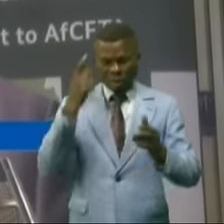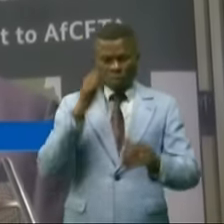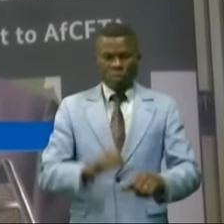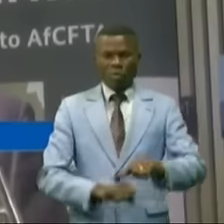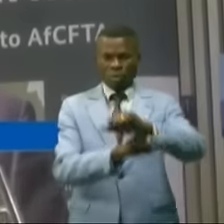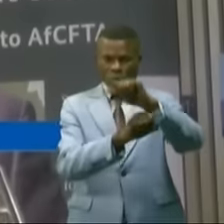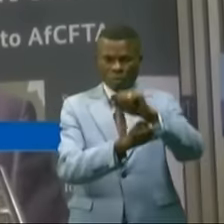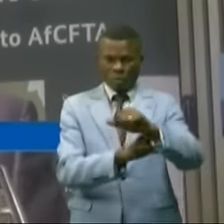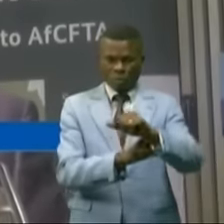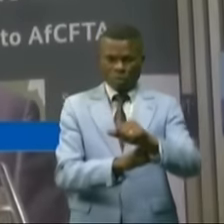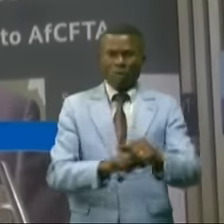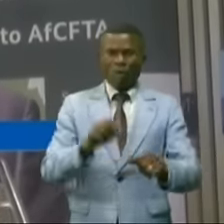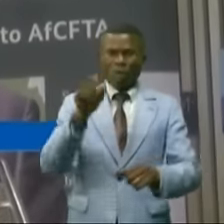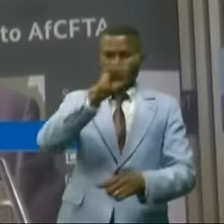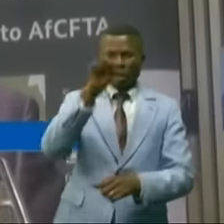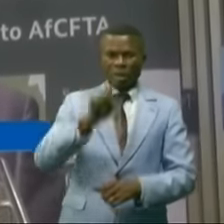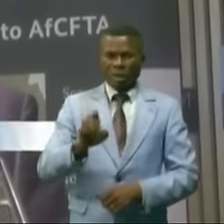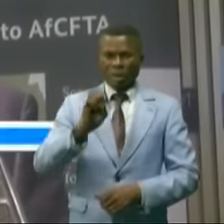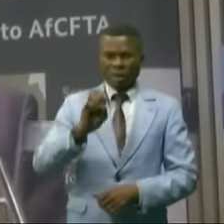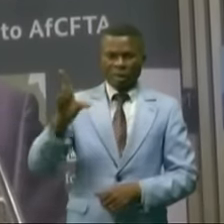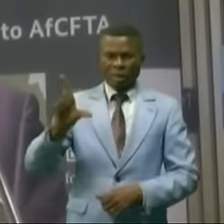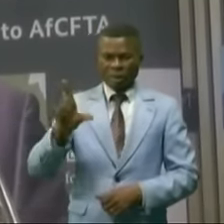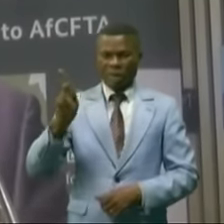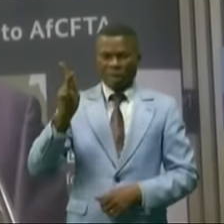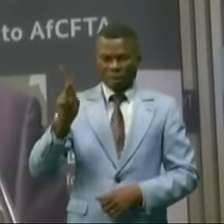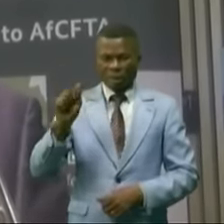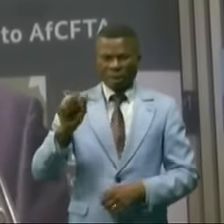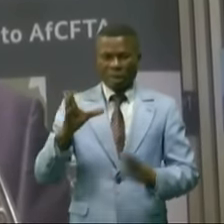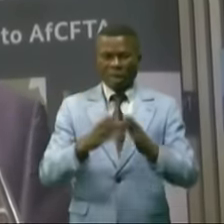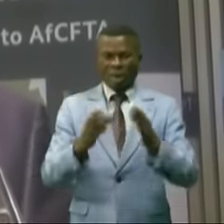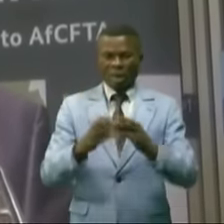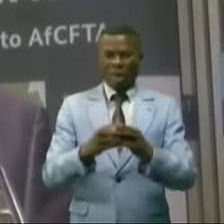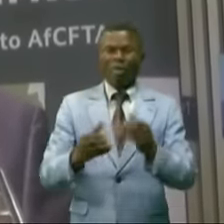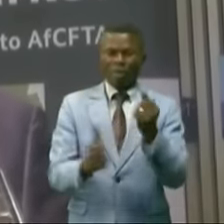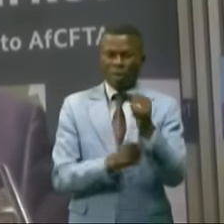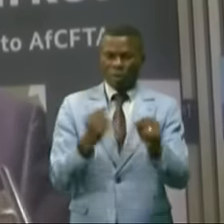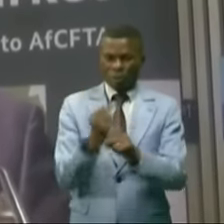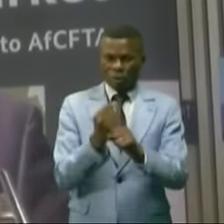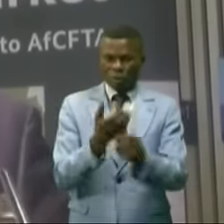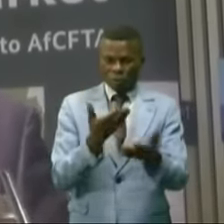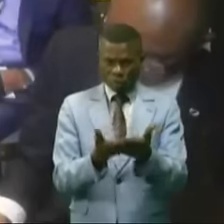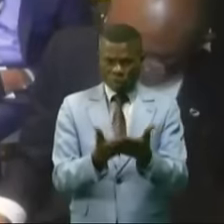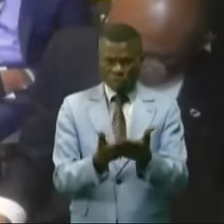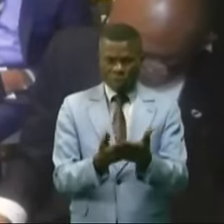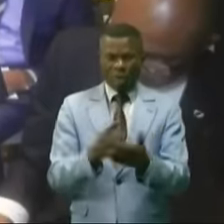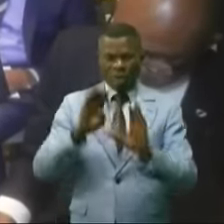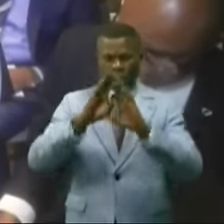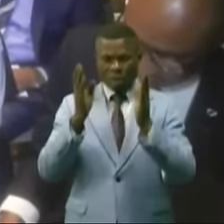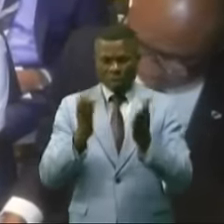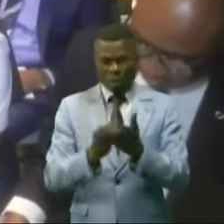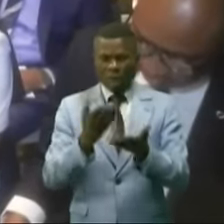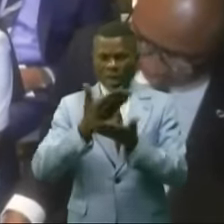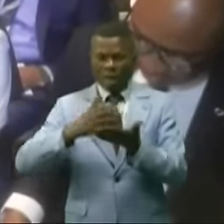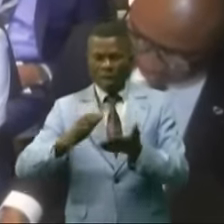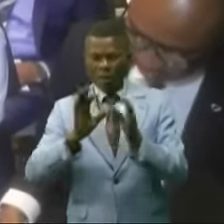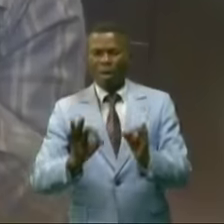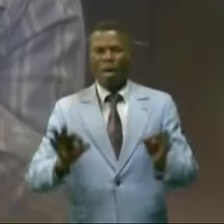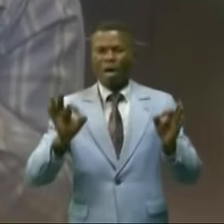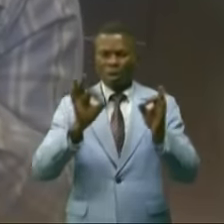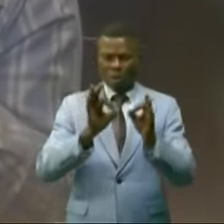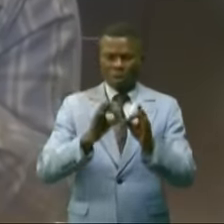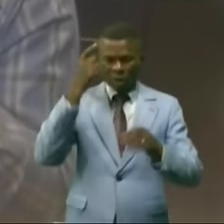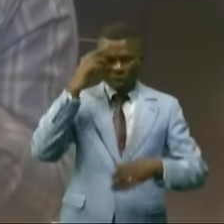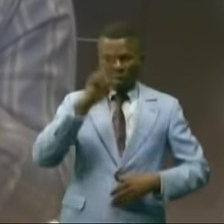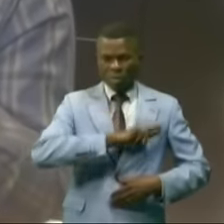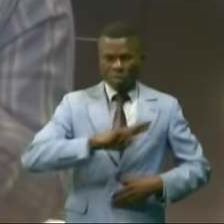la SLECAF. Nous sommes là pour des discussions avec les acteurs du secteur public et du secteur privé. C'est une étape importante pour la